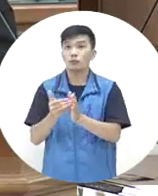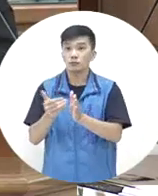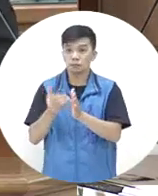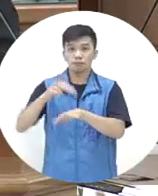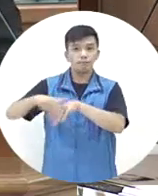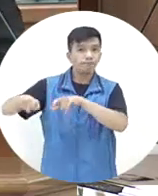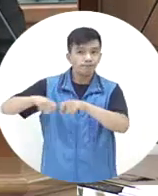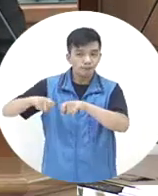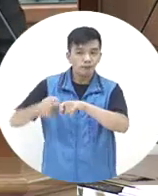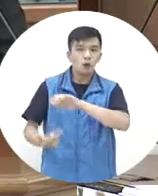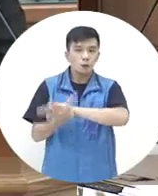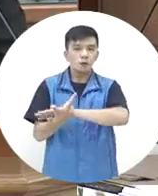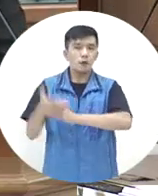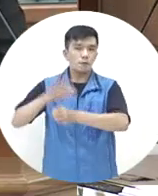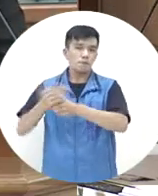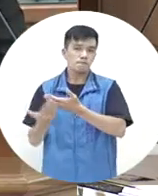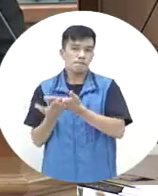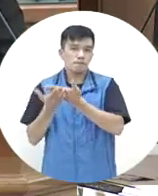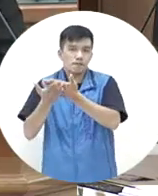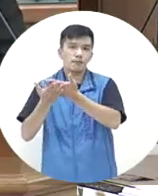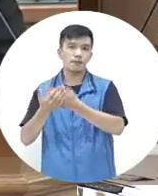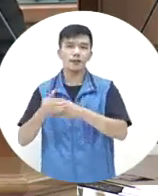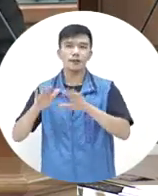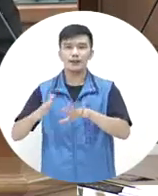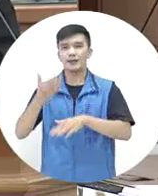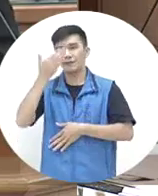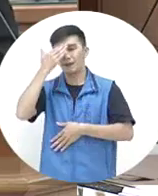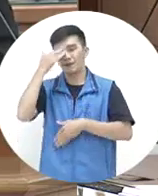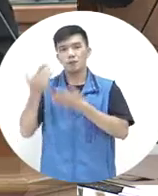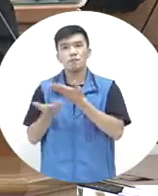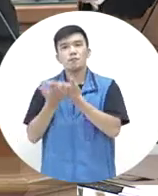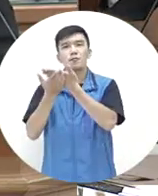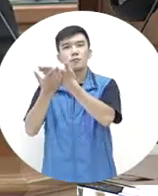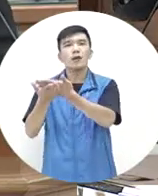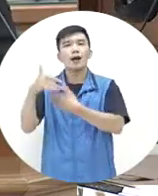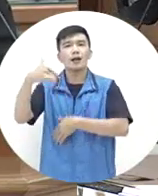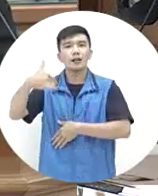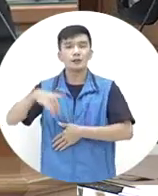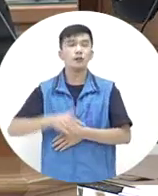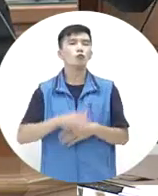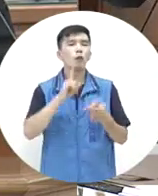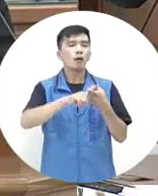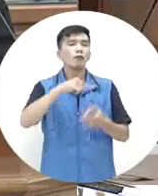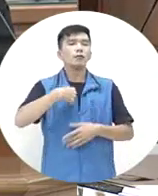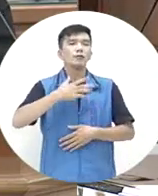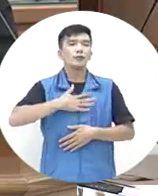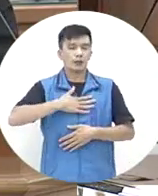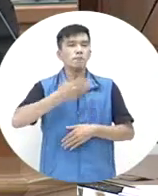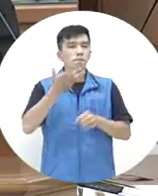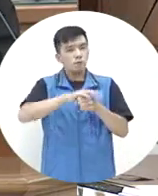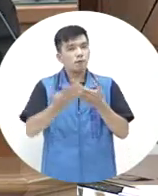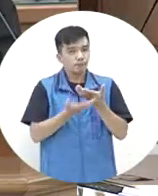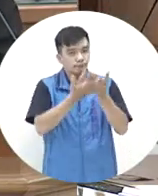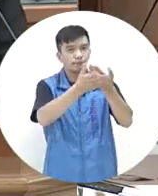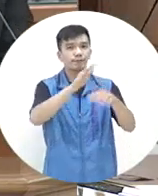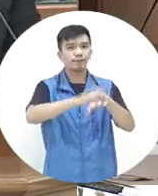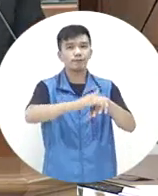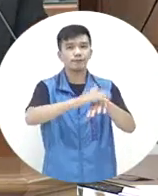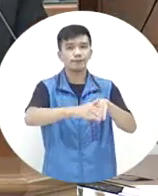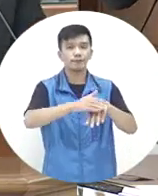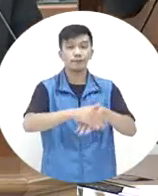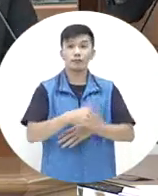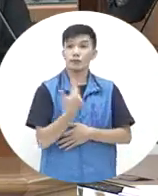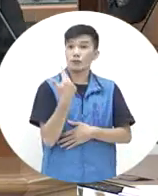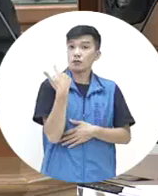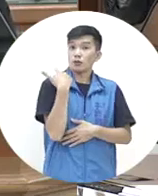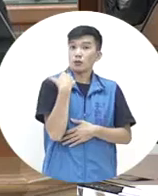赶快补送了。 当然当然， 因为现在卡在要补送问题嘛。 我在一点外补送。 对， 还有 啊，上个礼拜吴政委也有开